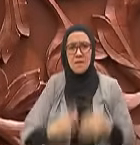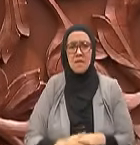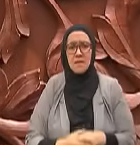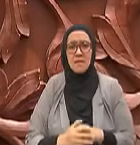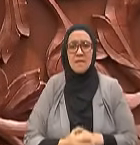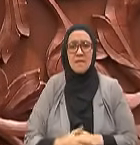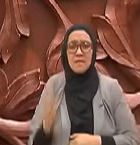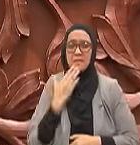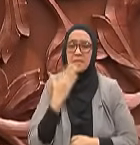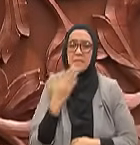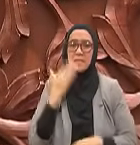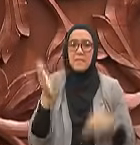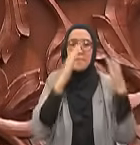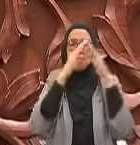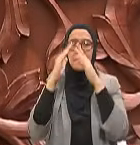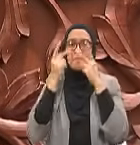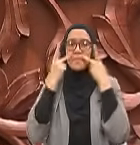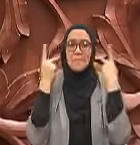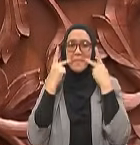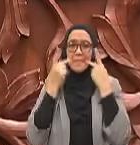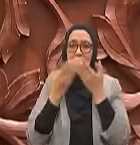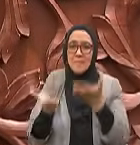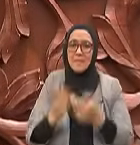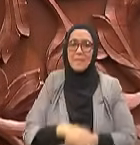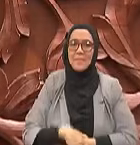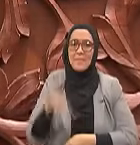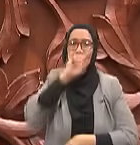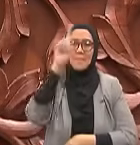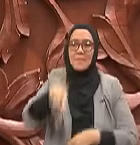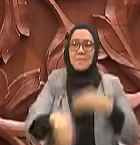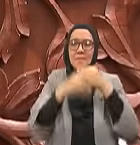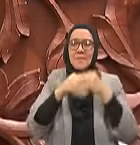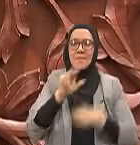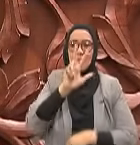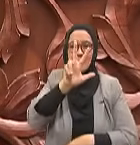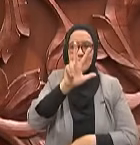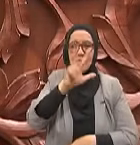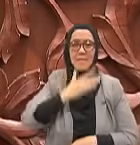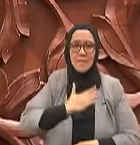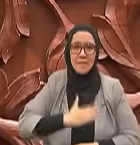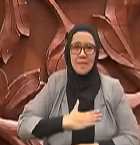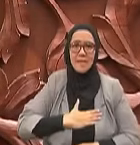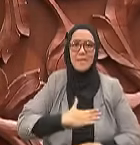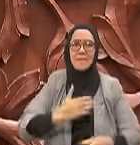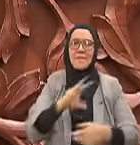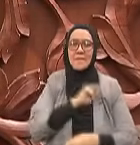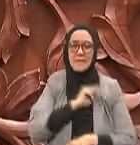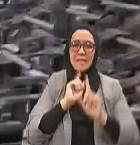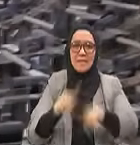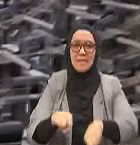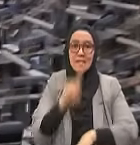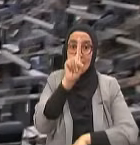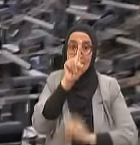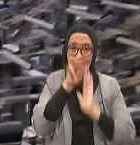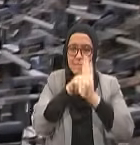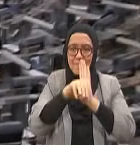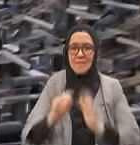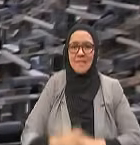kasih banyak kucing sangat tanya Ichigo yang terakhir saya minta menteri jawab satu menit